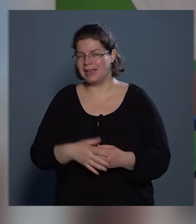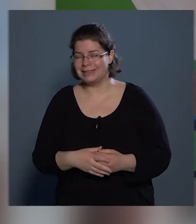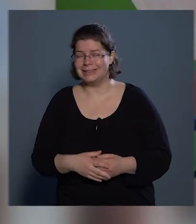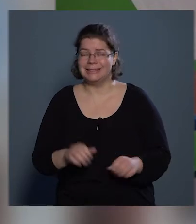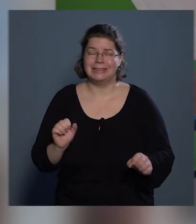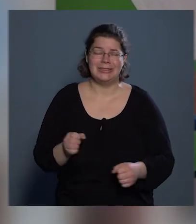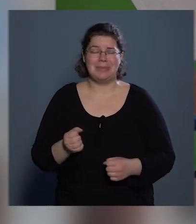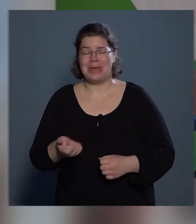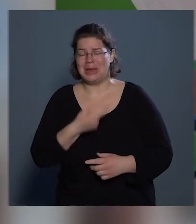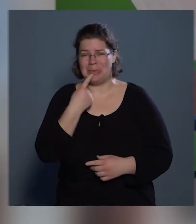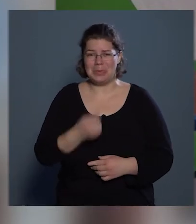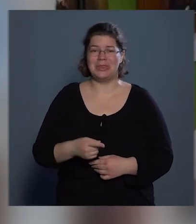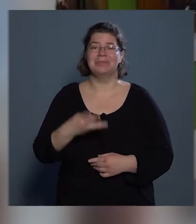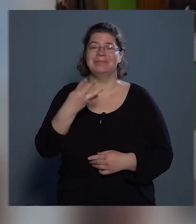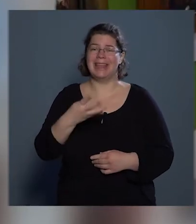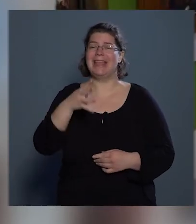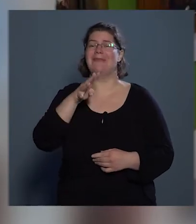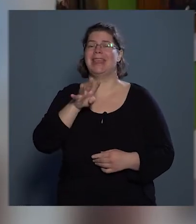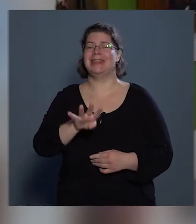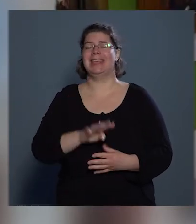mondani. 44.